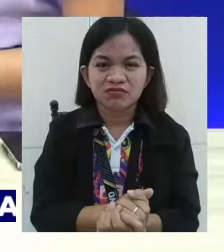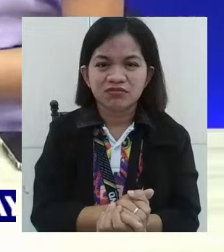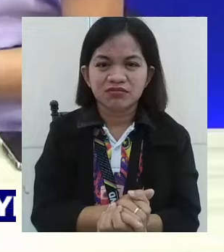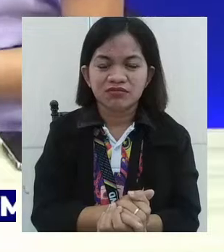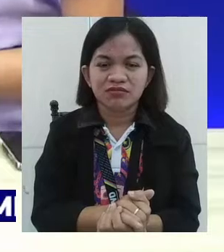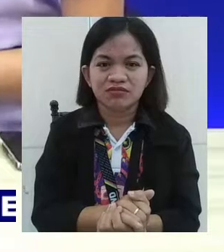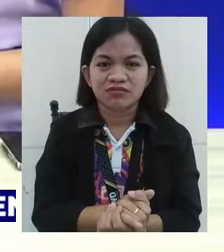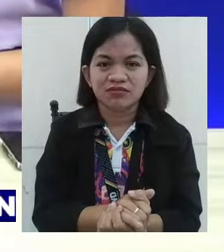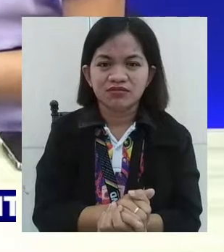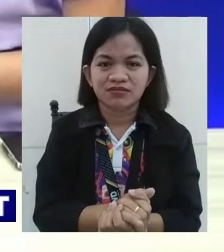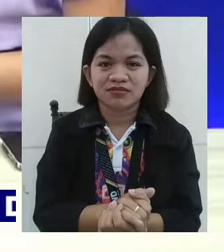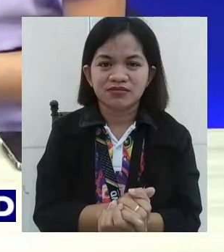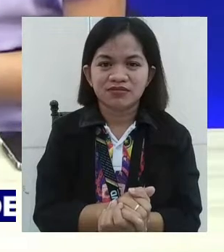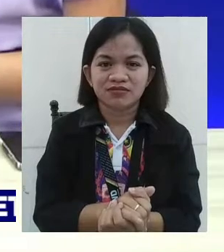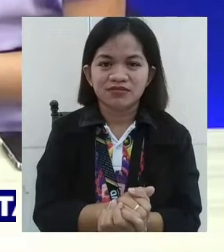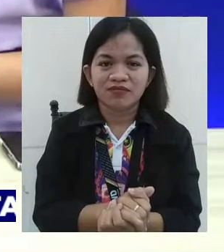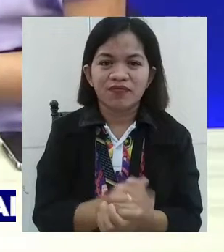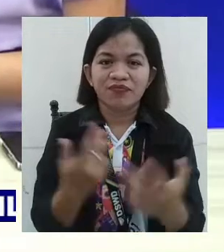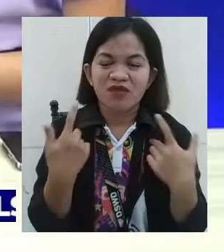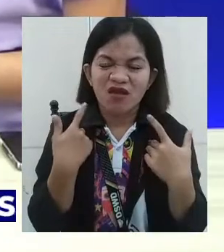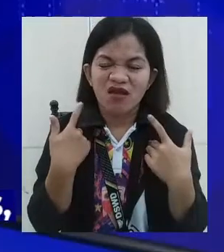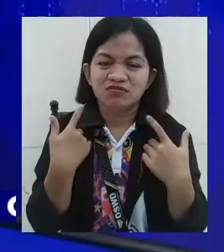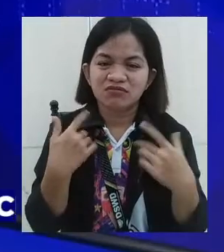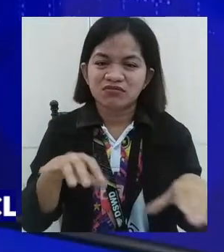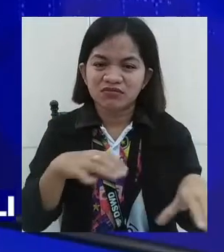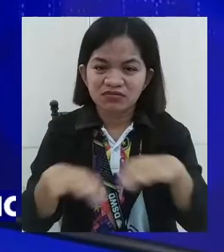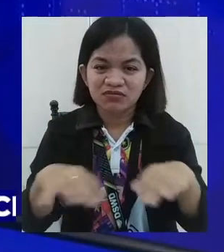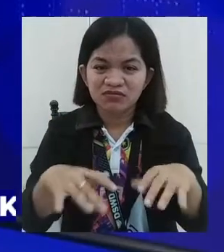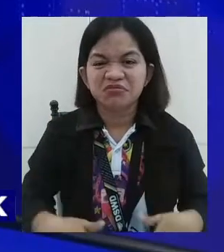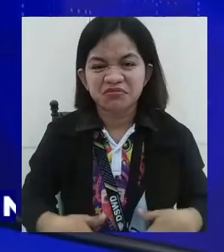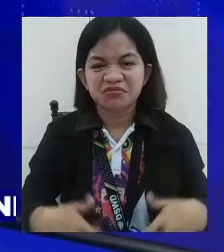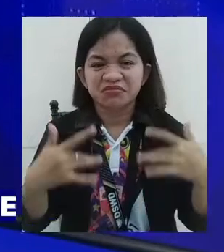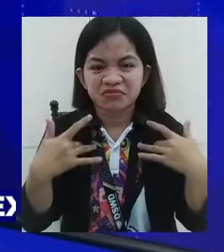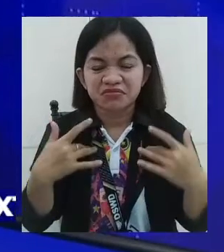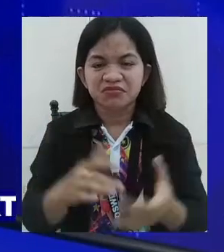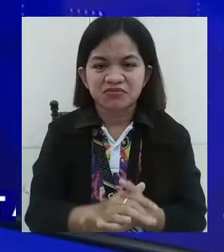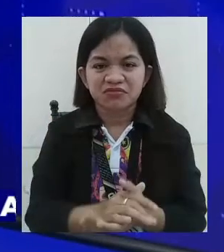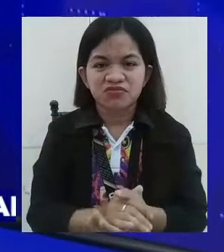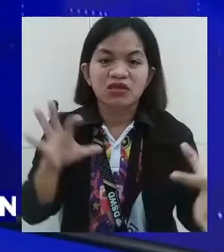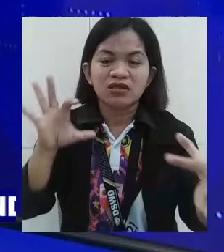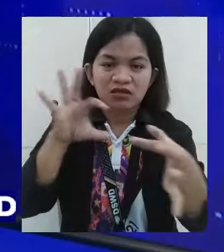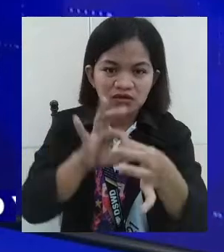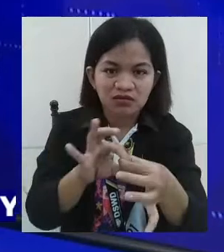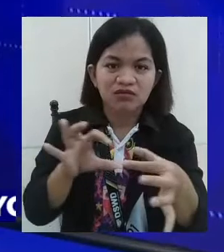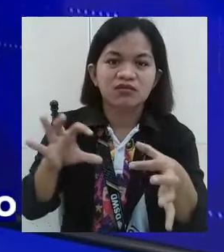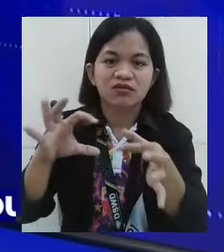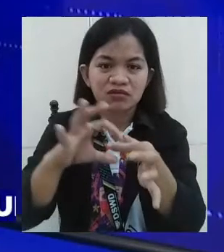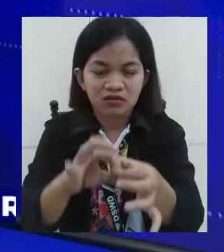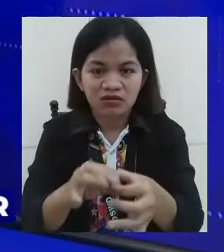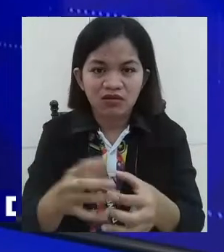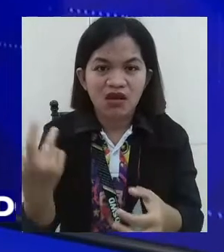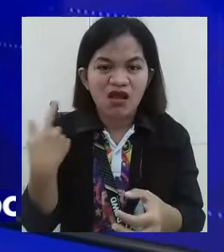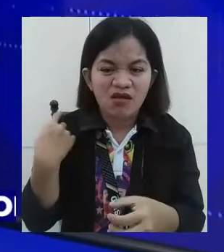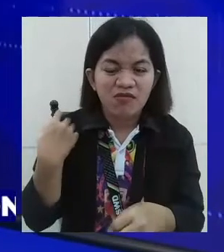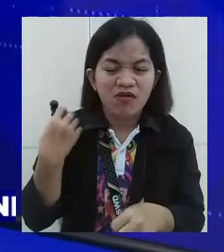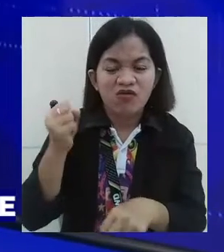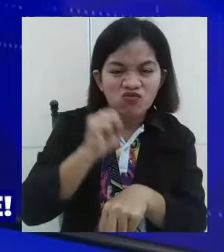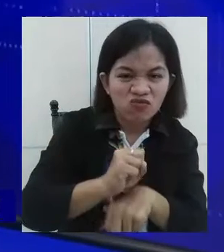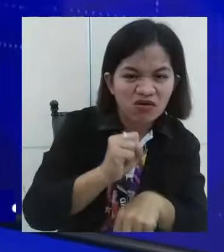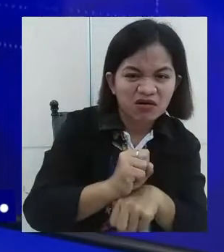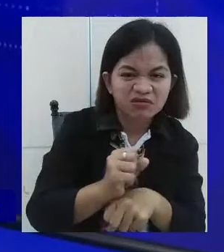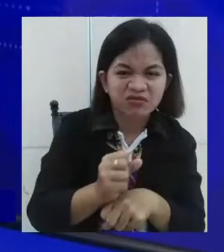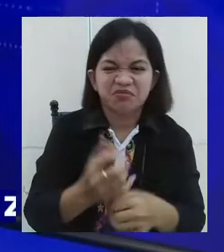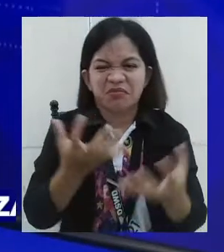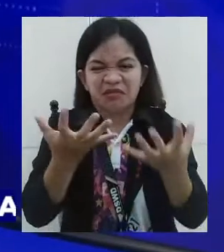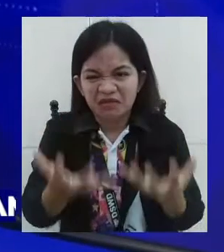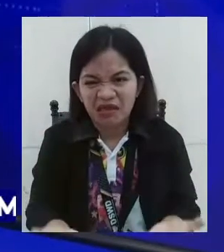of livelihood within which we can engage. Halimbawa, yung mga trabahong may kabigatan na, may mga